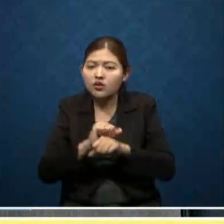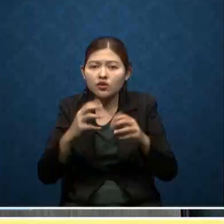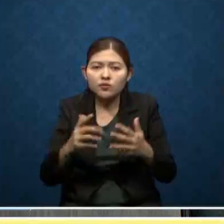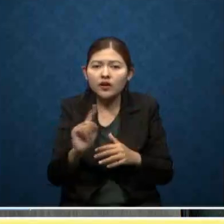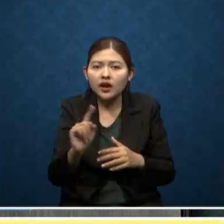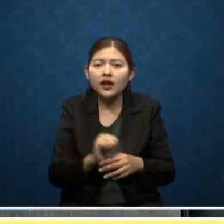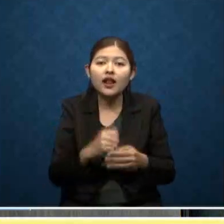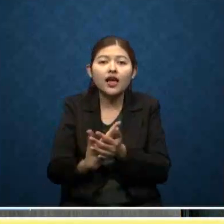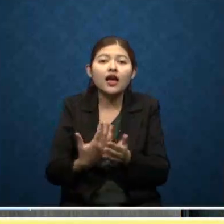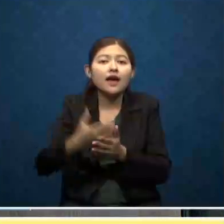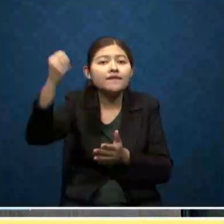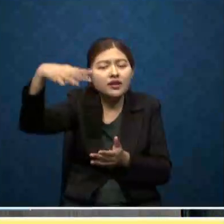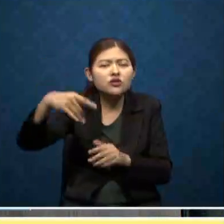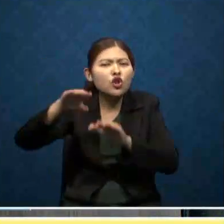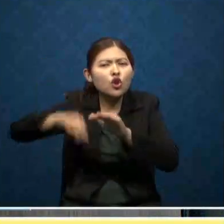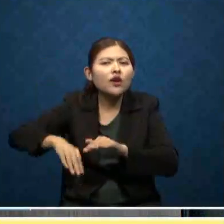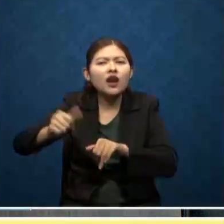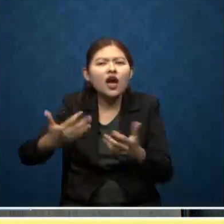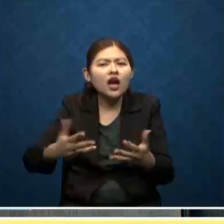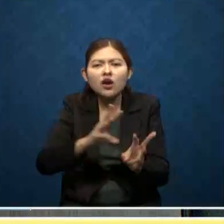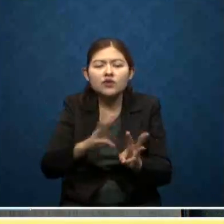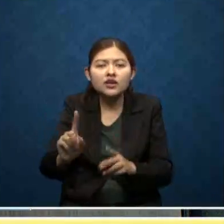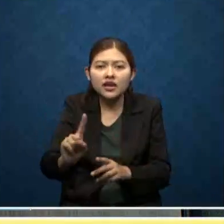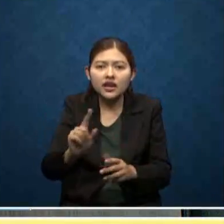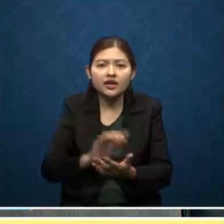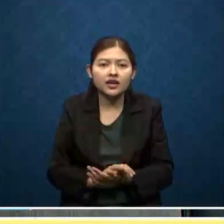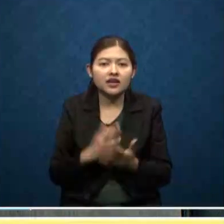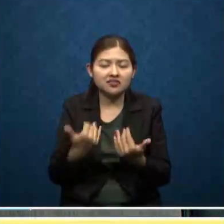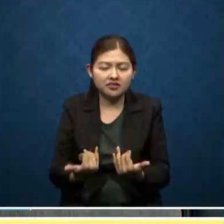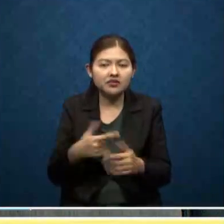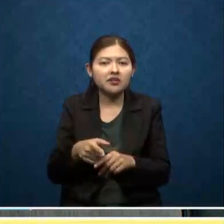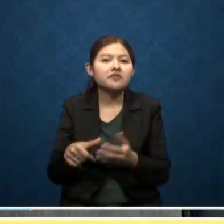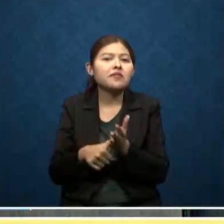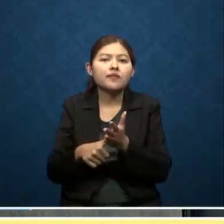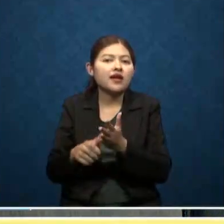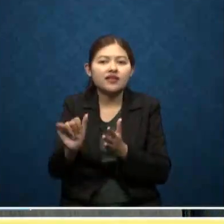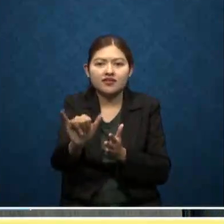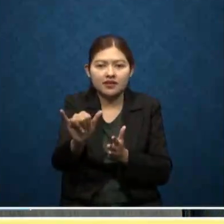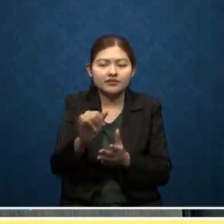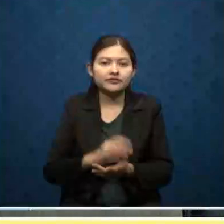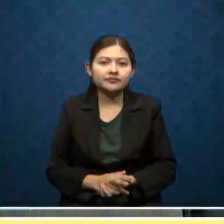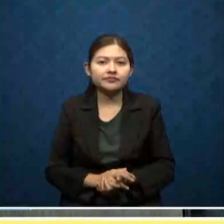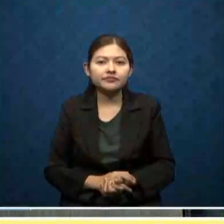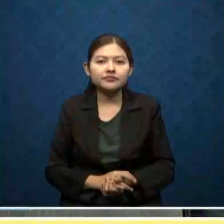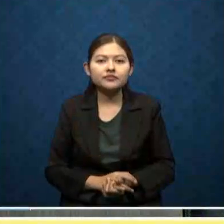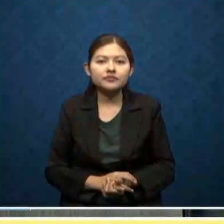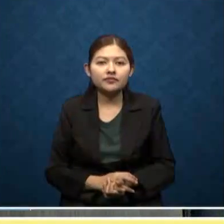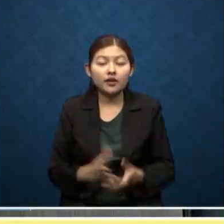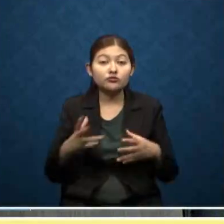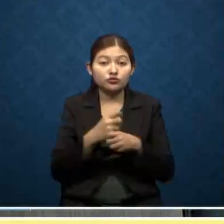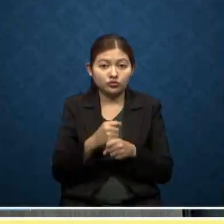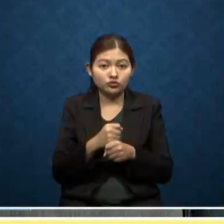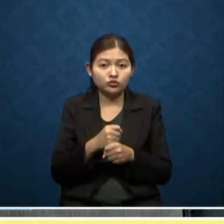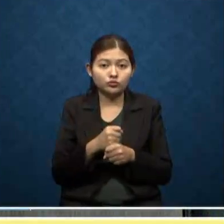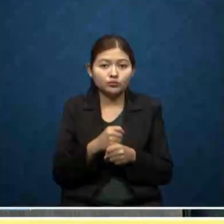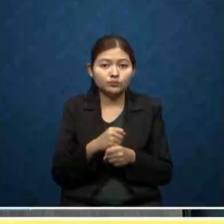ราคาค่าไฟจะลดได้อย่างไรนะครับอันนี้ก็คือประเด็นที่ยังไม่ได้ดำเนินการครับโดยสรุปนะครับผมคง